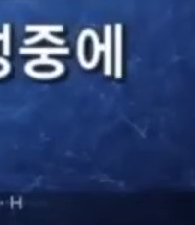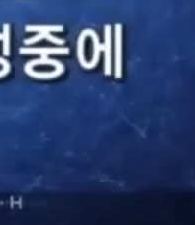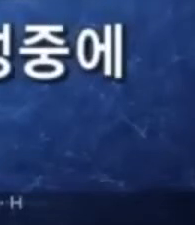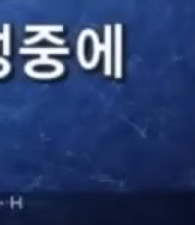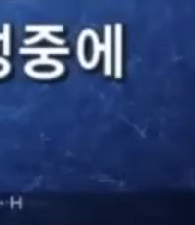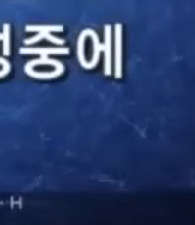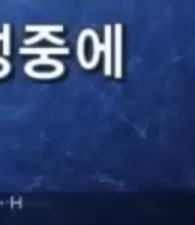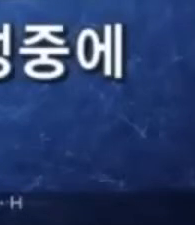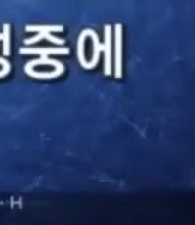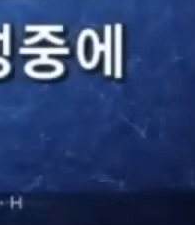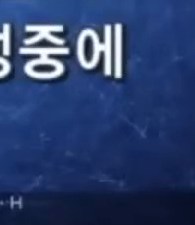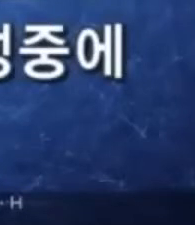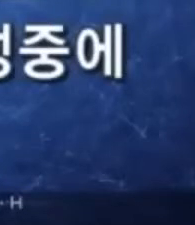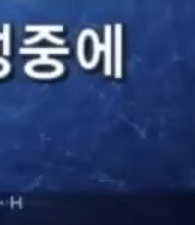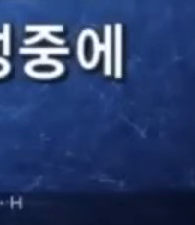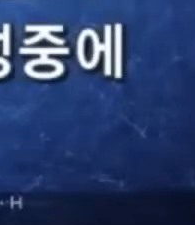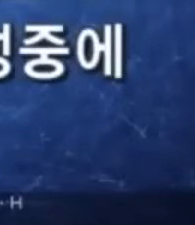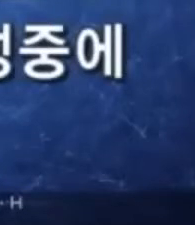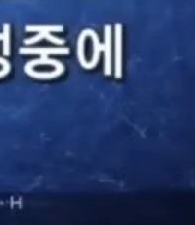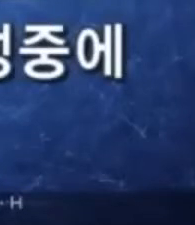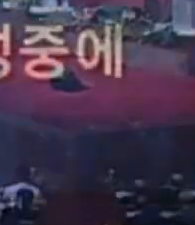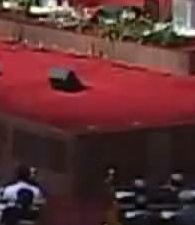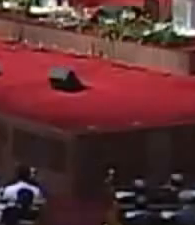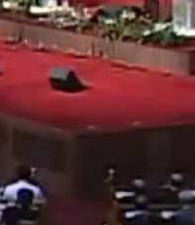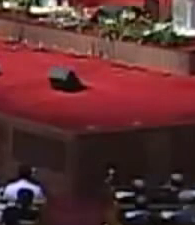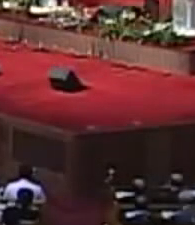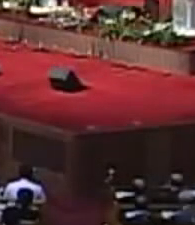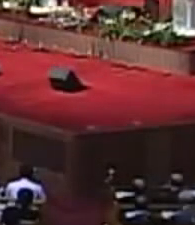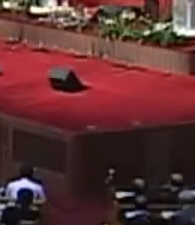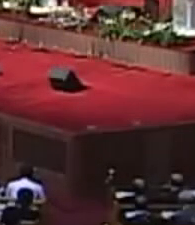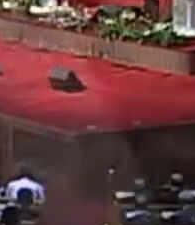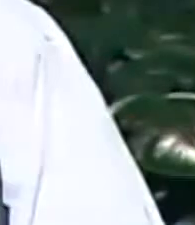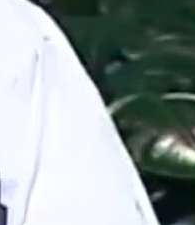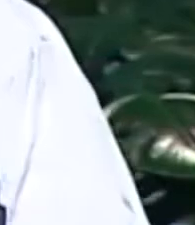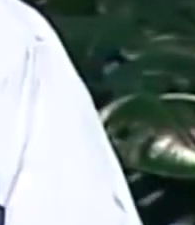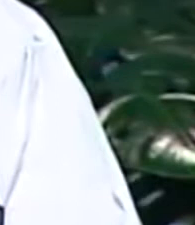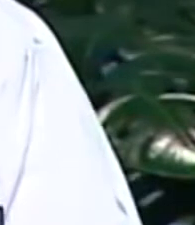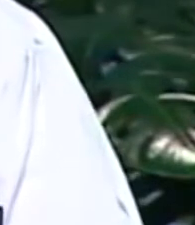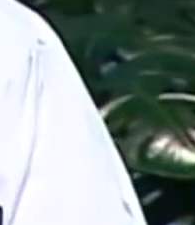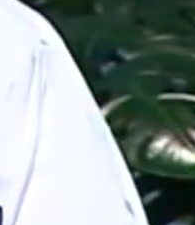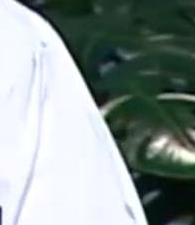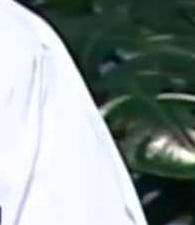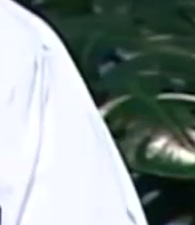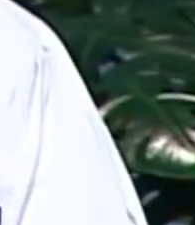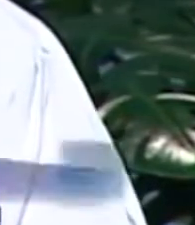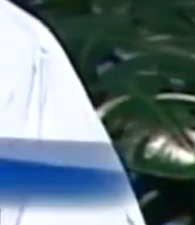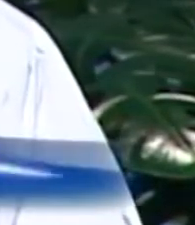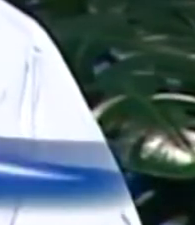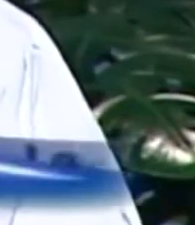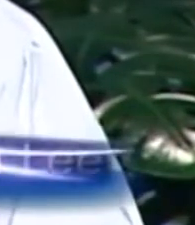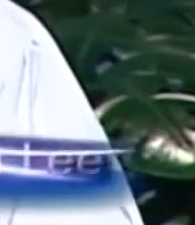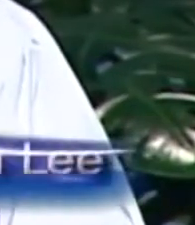백성이 많음이라 하시더라 아멘 여러분 우리 구주 예수님을 사랑하십니까? 예수께서는